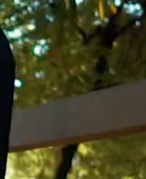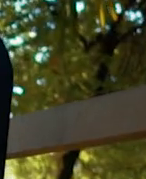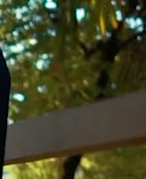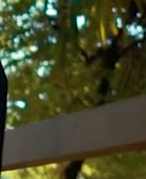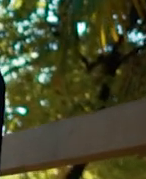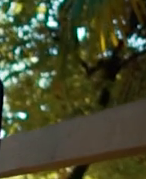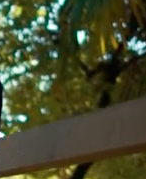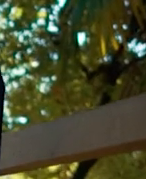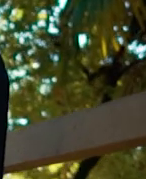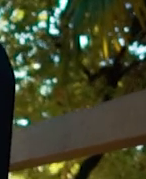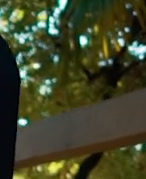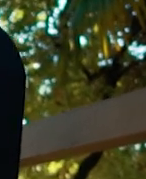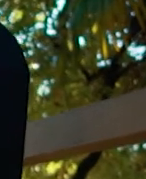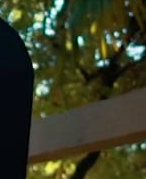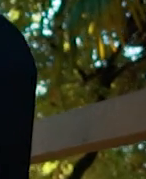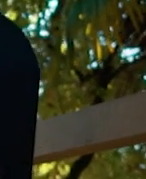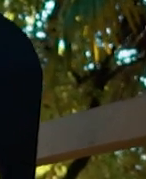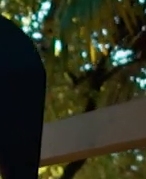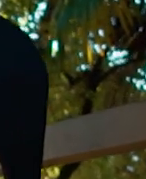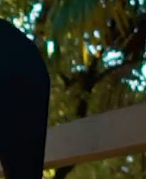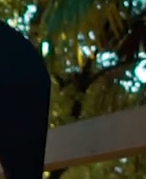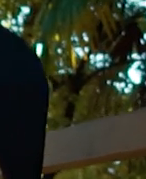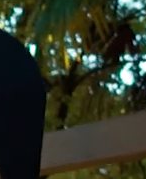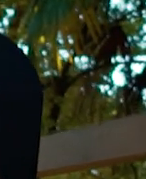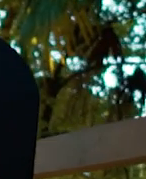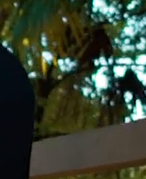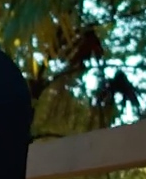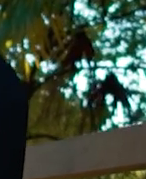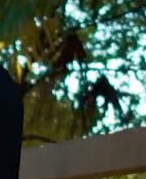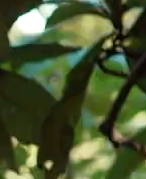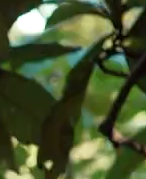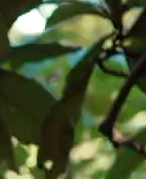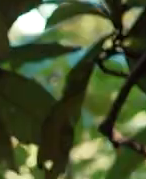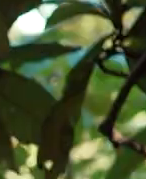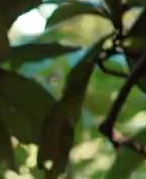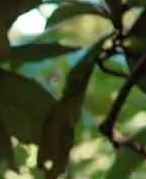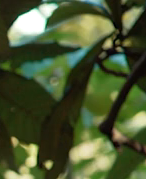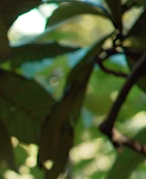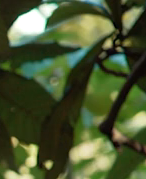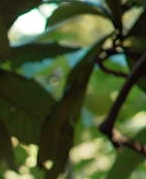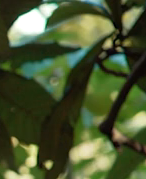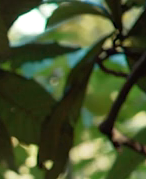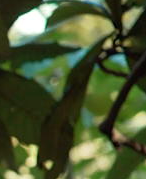დასაქმების ფორუმში, საიდანაც მოვხვდი აჭარაჯგუფში და დავსაქმდი ამჟამად.